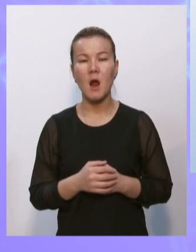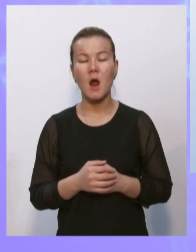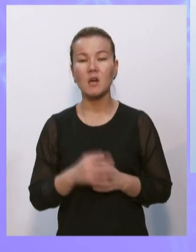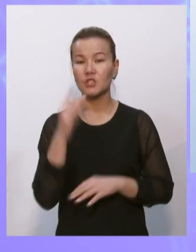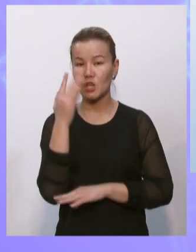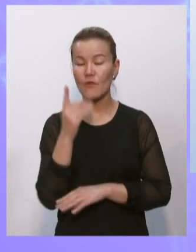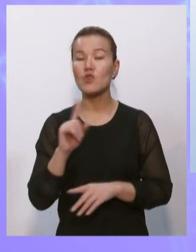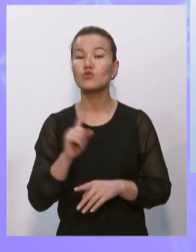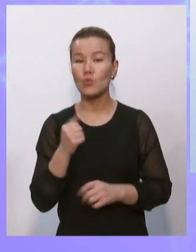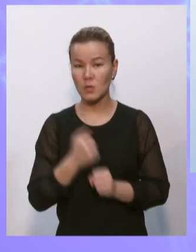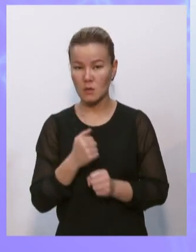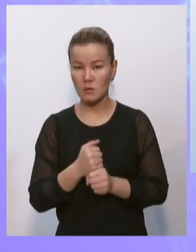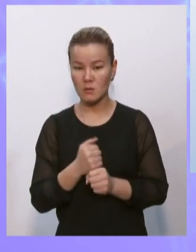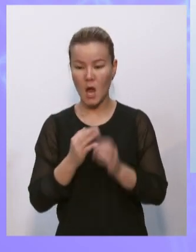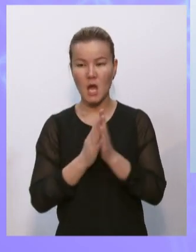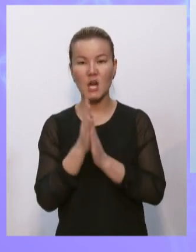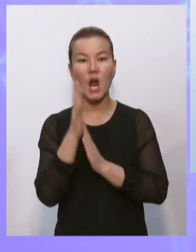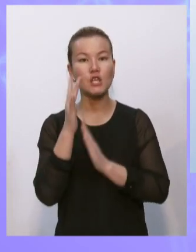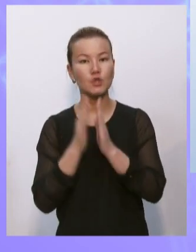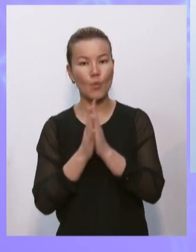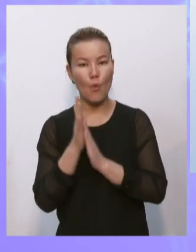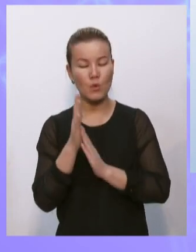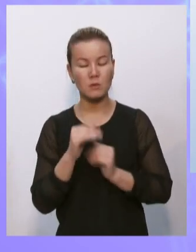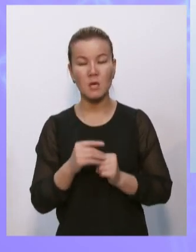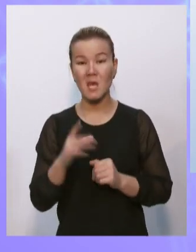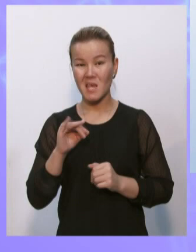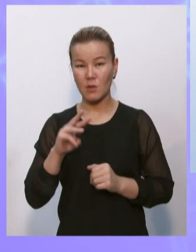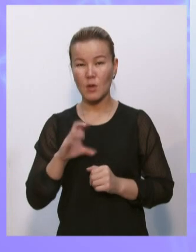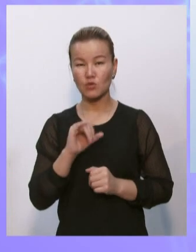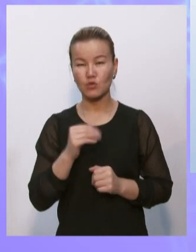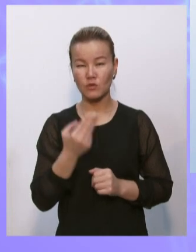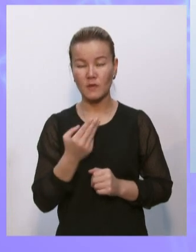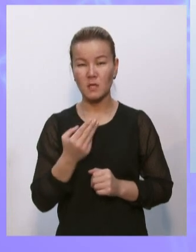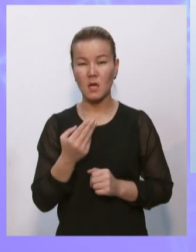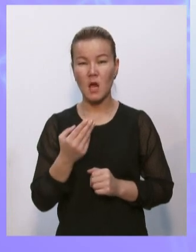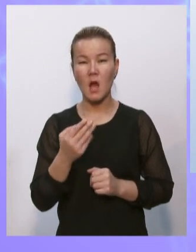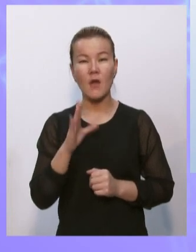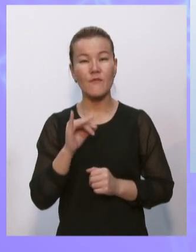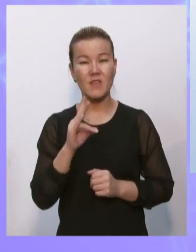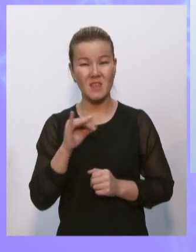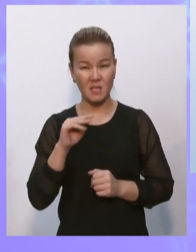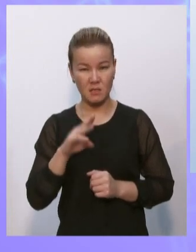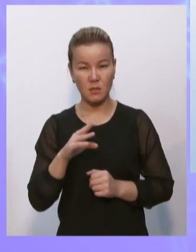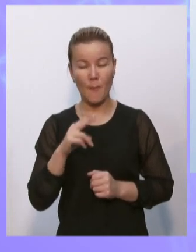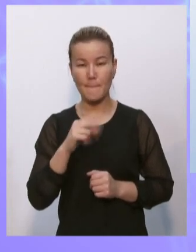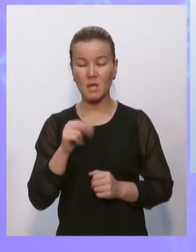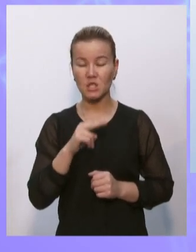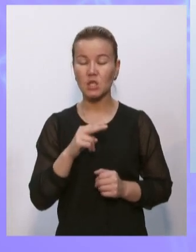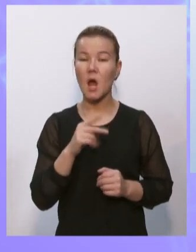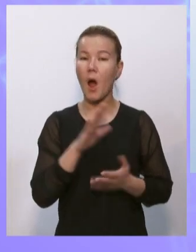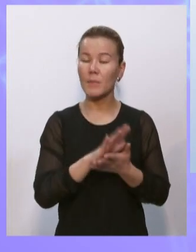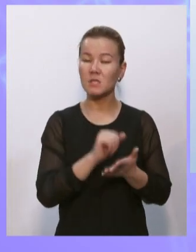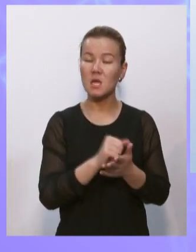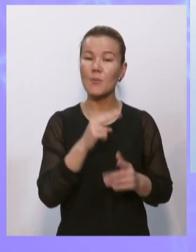Дерево что делает? Растет. Имя существительное в винительном падеже